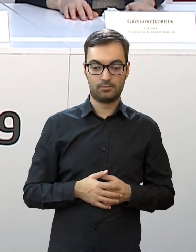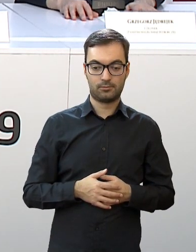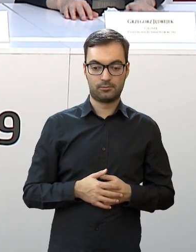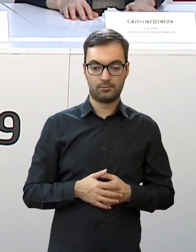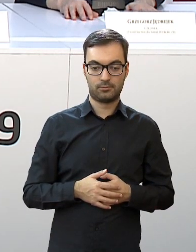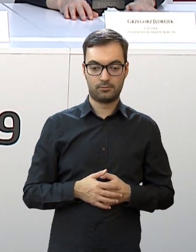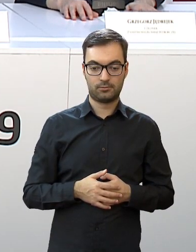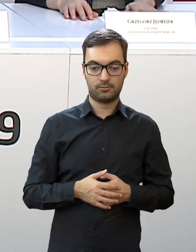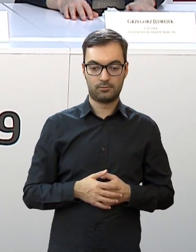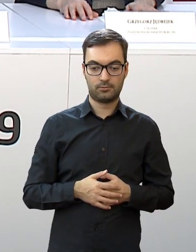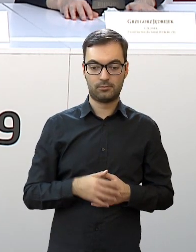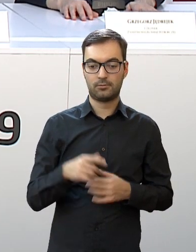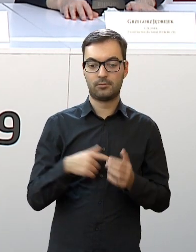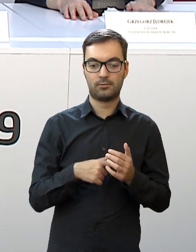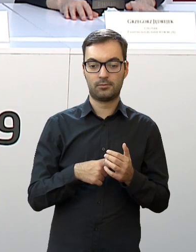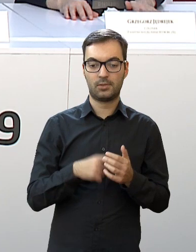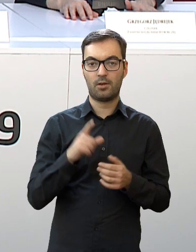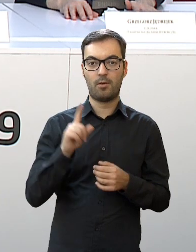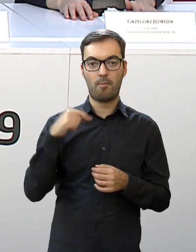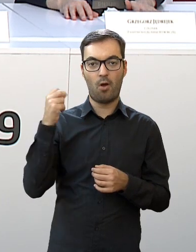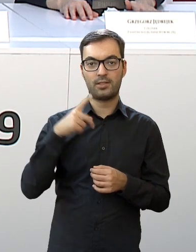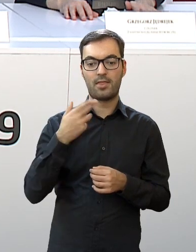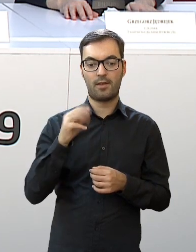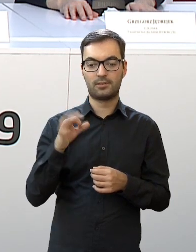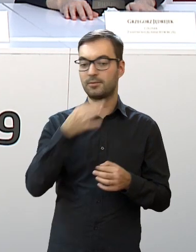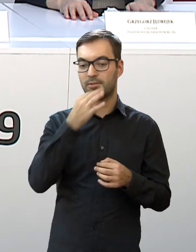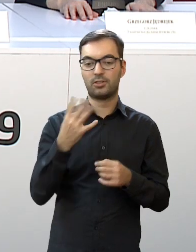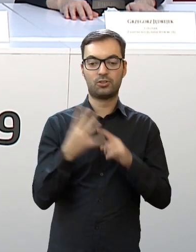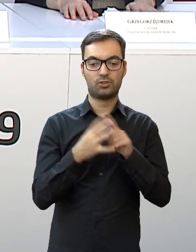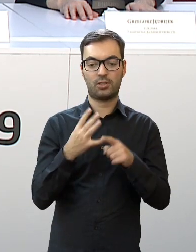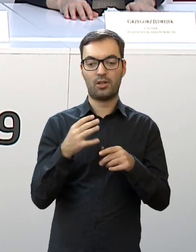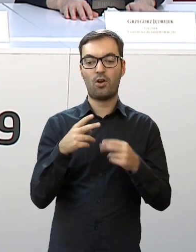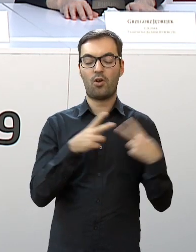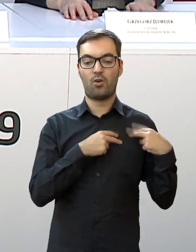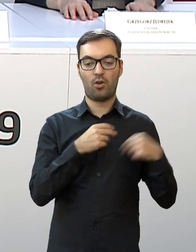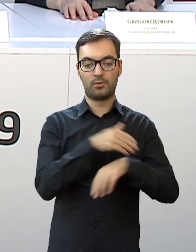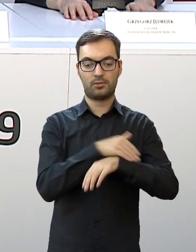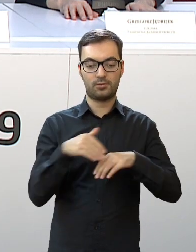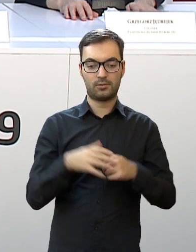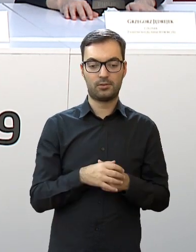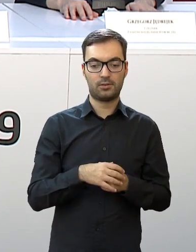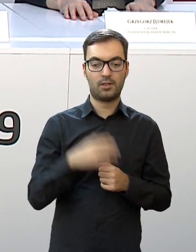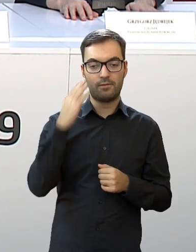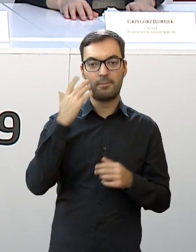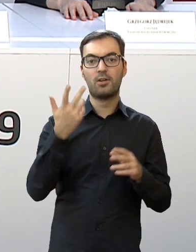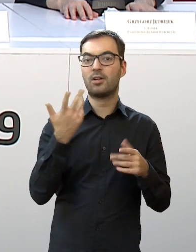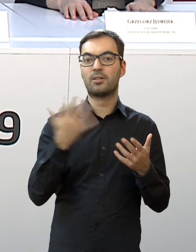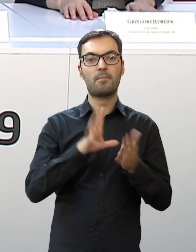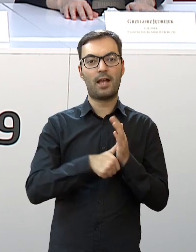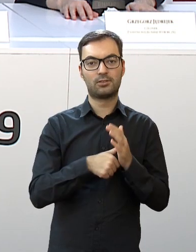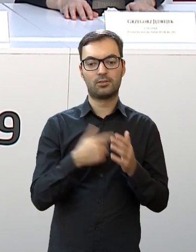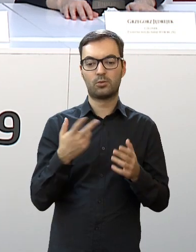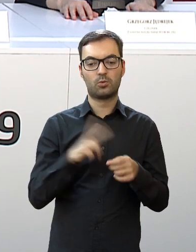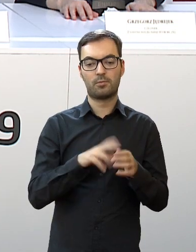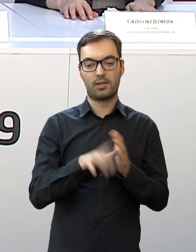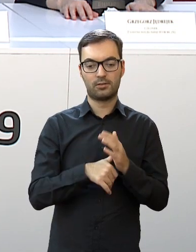Dzień dobry, Anna Łubian, Haricka, Polsat News. Ja chciałam dopytać o te cztery komisje zagraniczne. Czy wiadomo, jakich miastach są te komisje